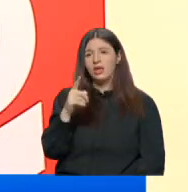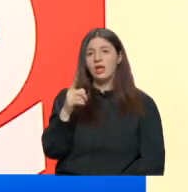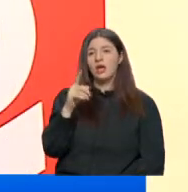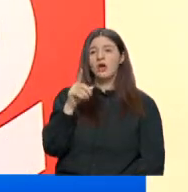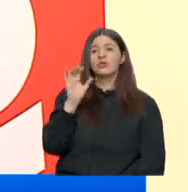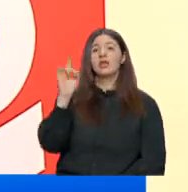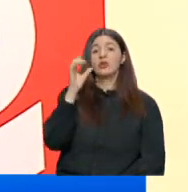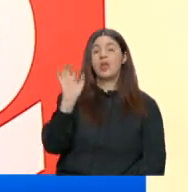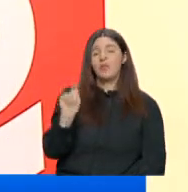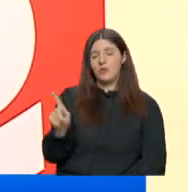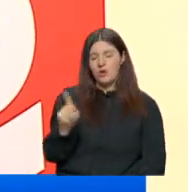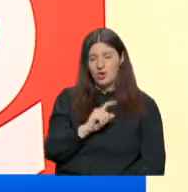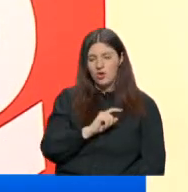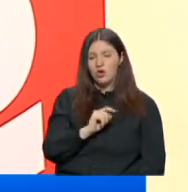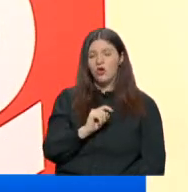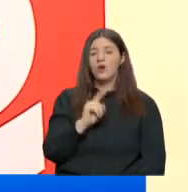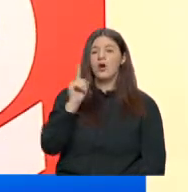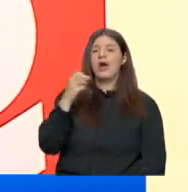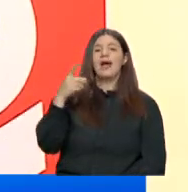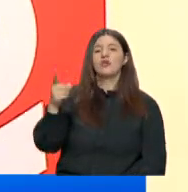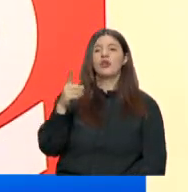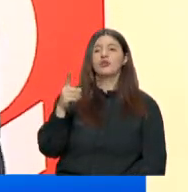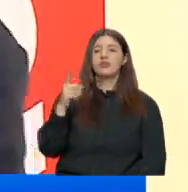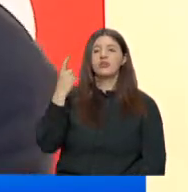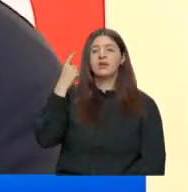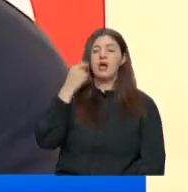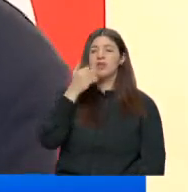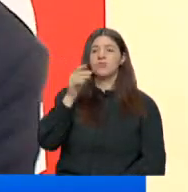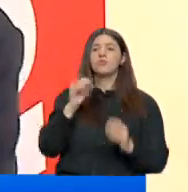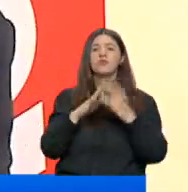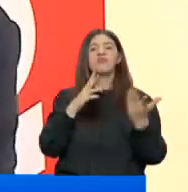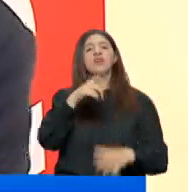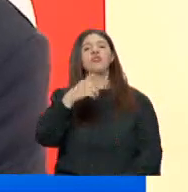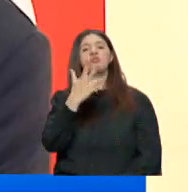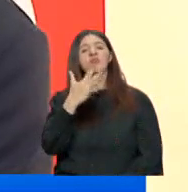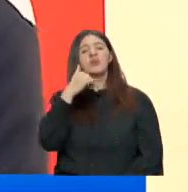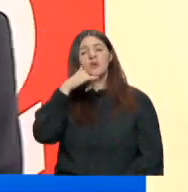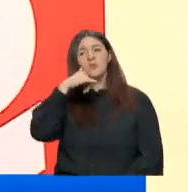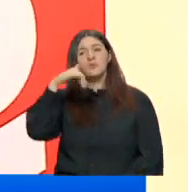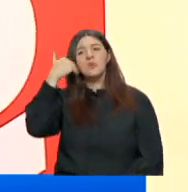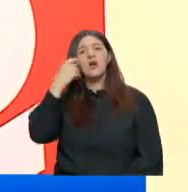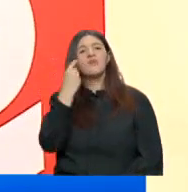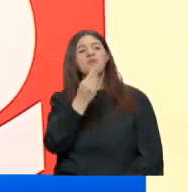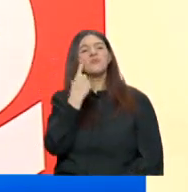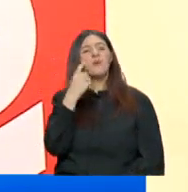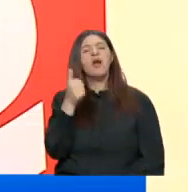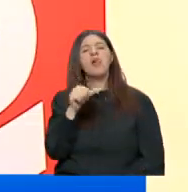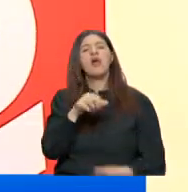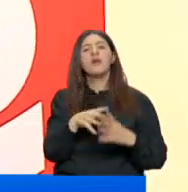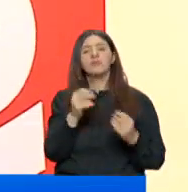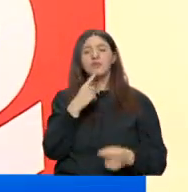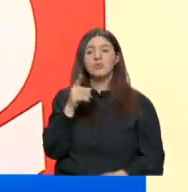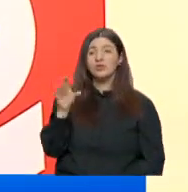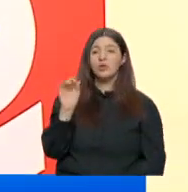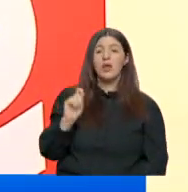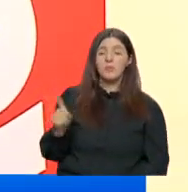şunu yapıyor. Hani o Tayyip Erdoğan'ın metaforudur. Bu muhalefete diyor 3-5 koyun versek bakamazlar, kaybederler diyor. Şimdi